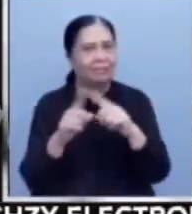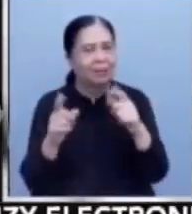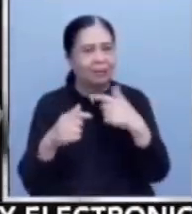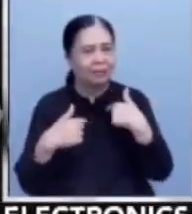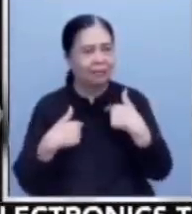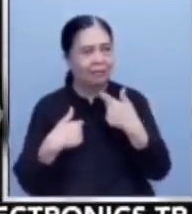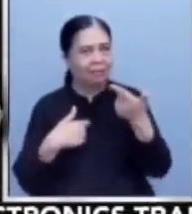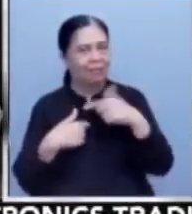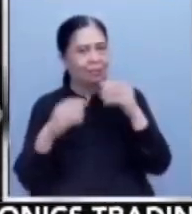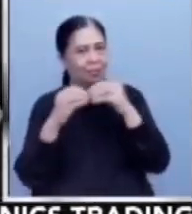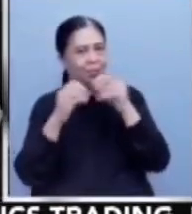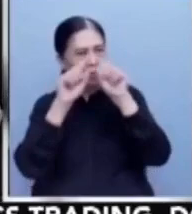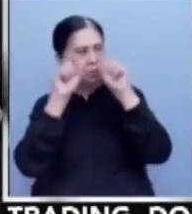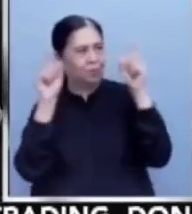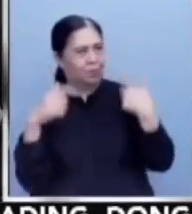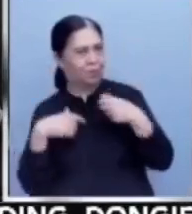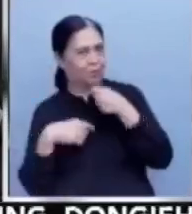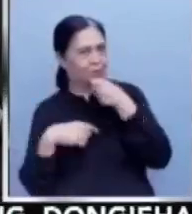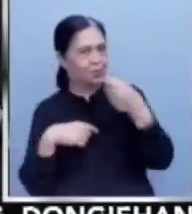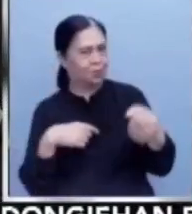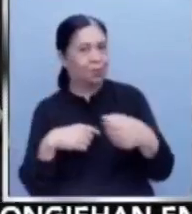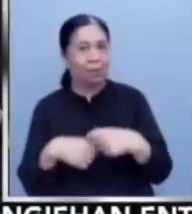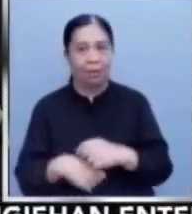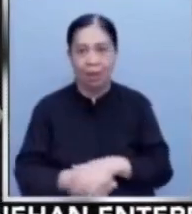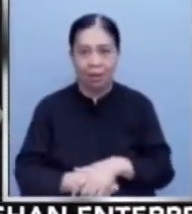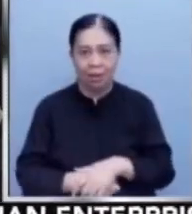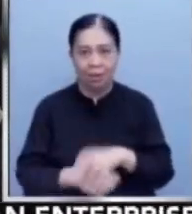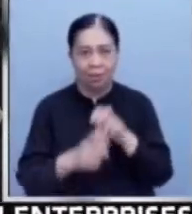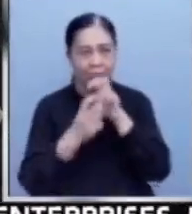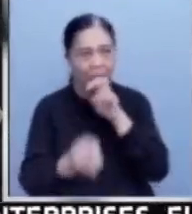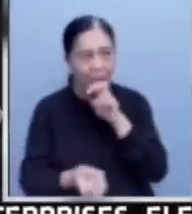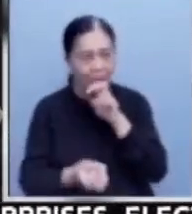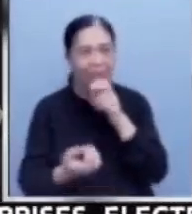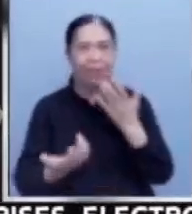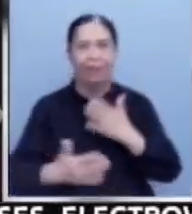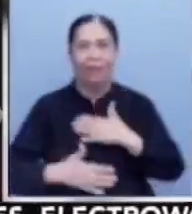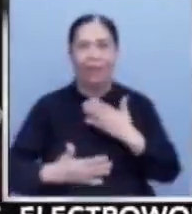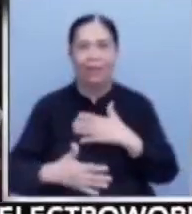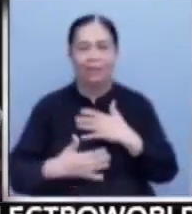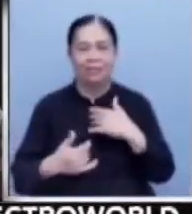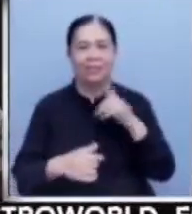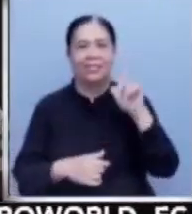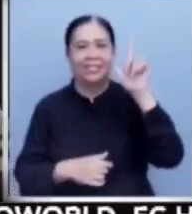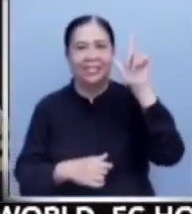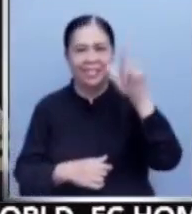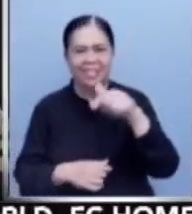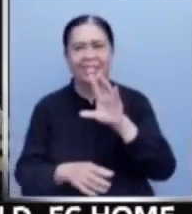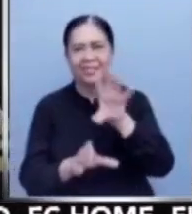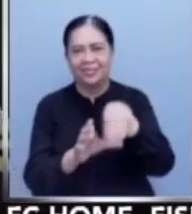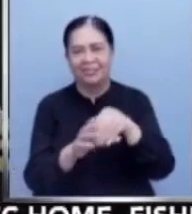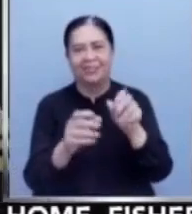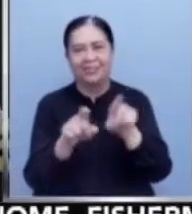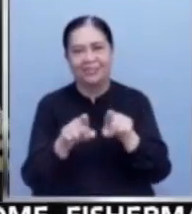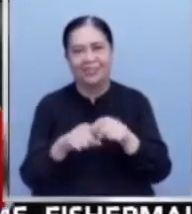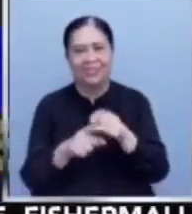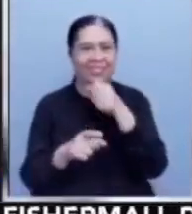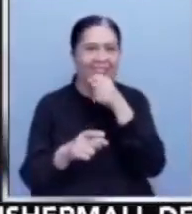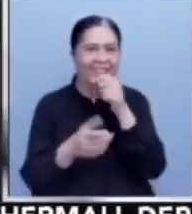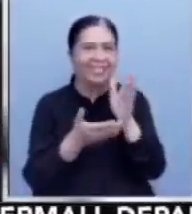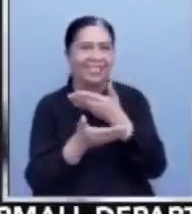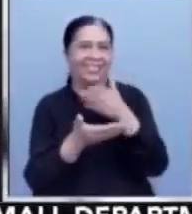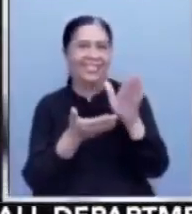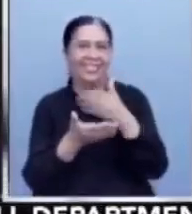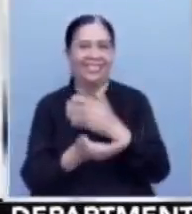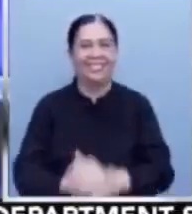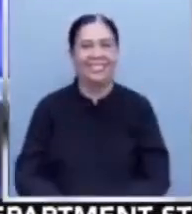mas nasorpresa. Napaindak pa nga si instructor sa tuwa at hindi nagtagal ay nakising along na rin.